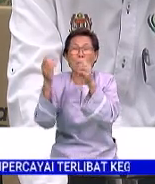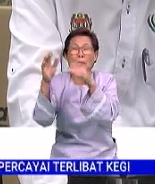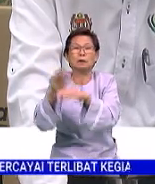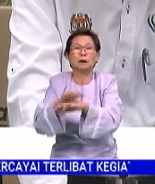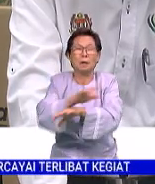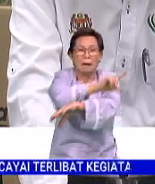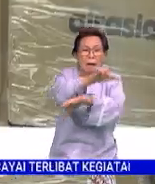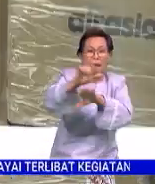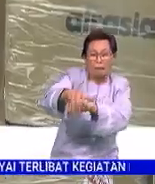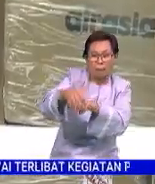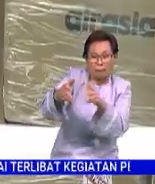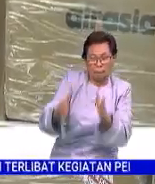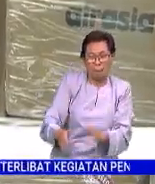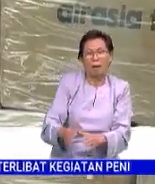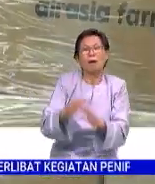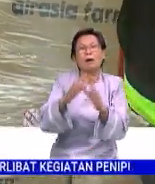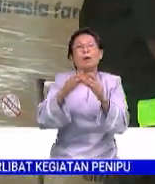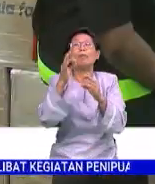manis di negara kita.